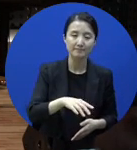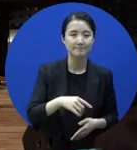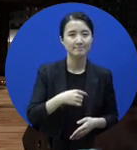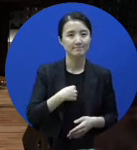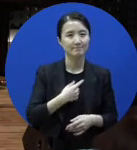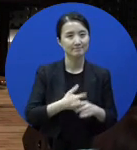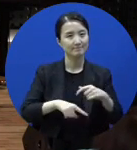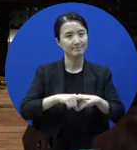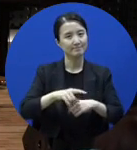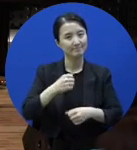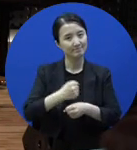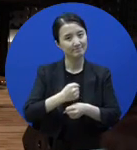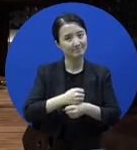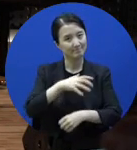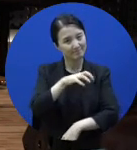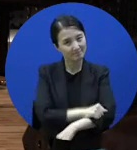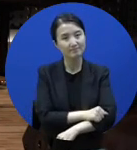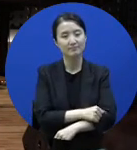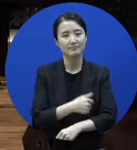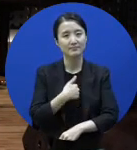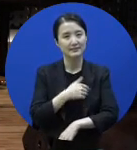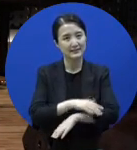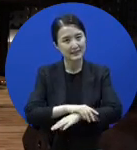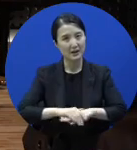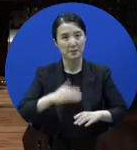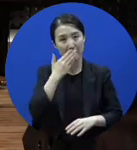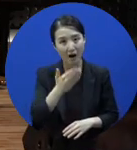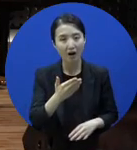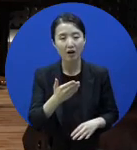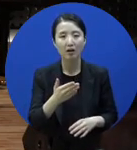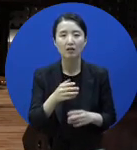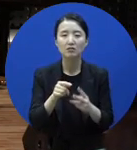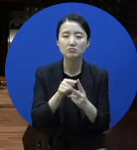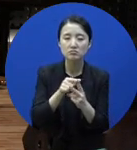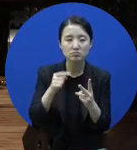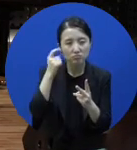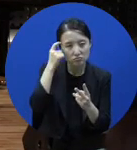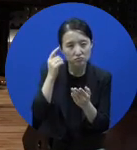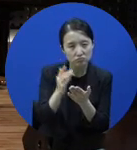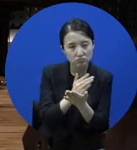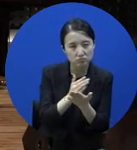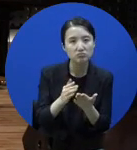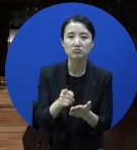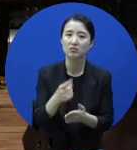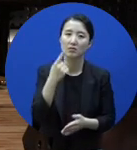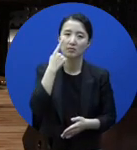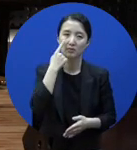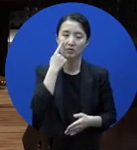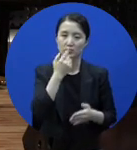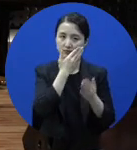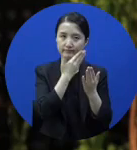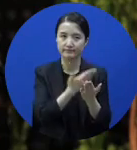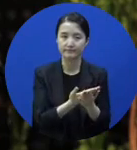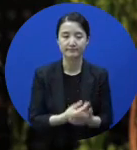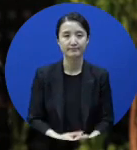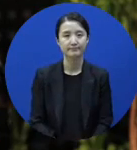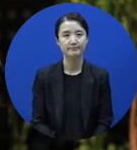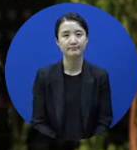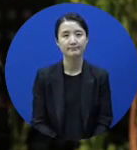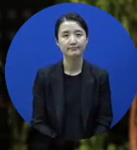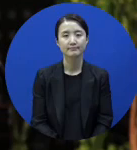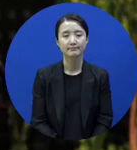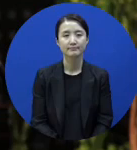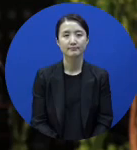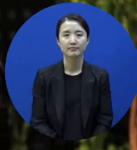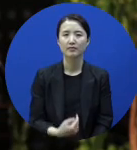있습니다. 그런 거를 골라보는 거죠. 그래서 그런 식으로 이제 하나씩 골라보다 보면 여러 일들이 있는데 이런 사례가 있었어요. 한